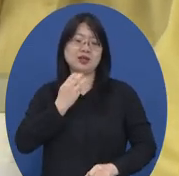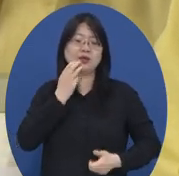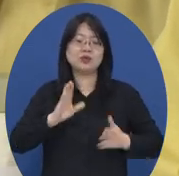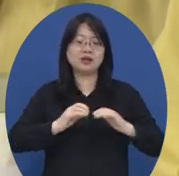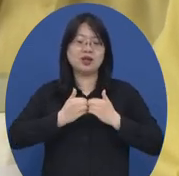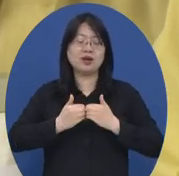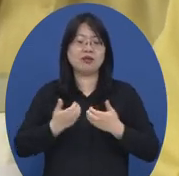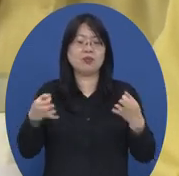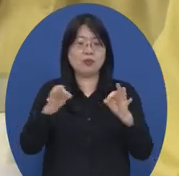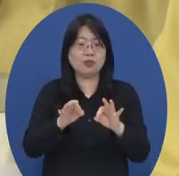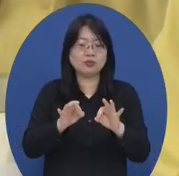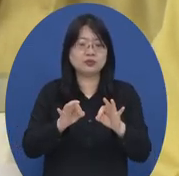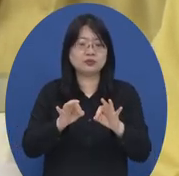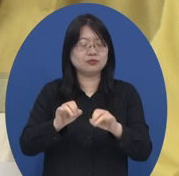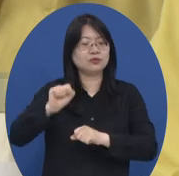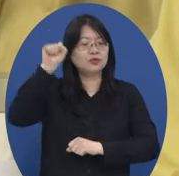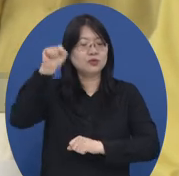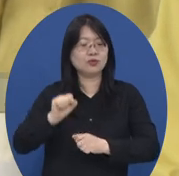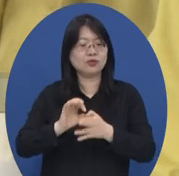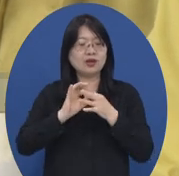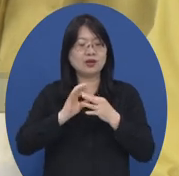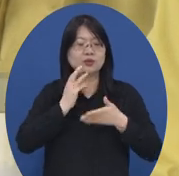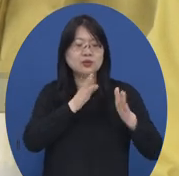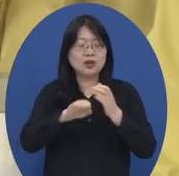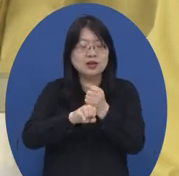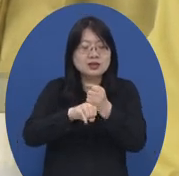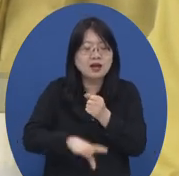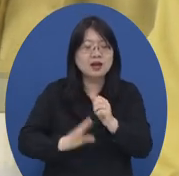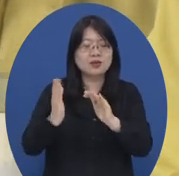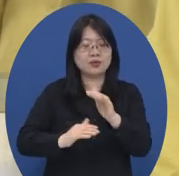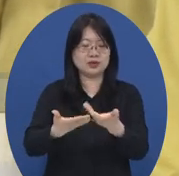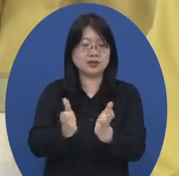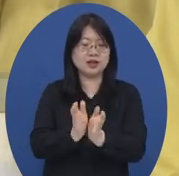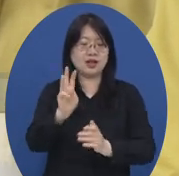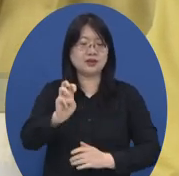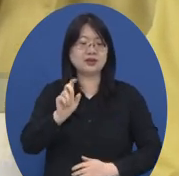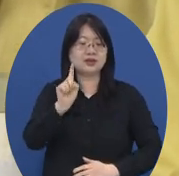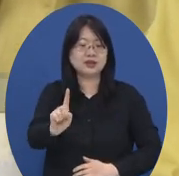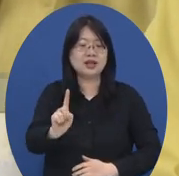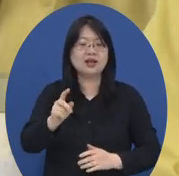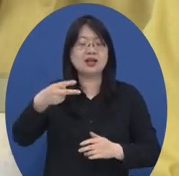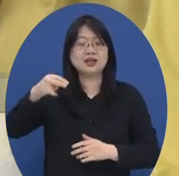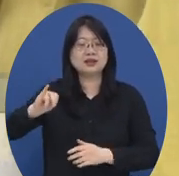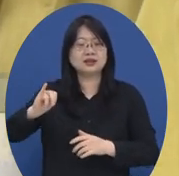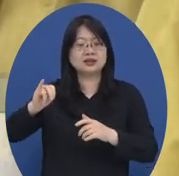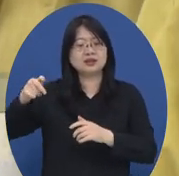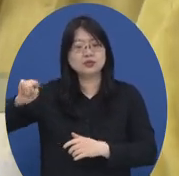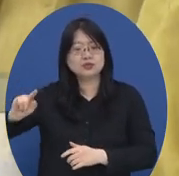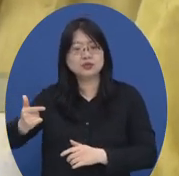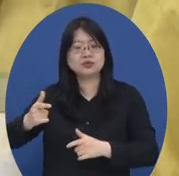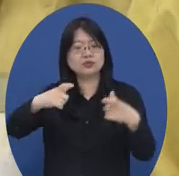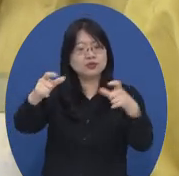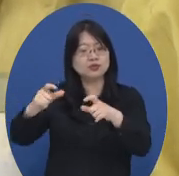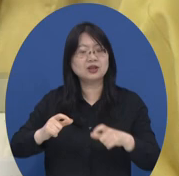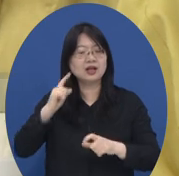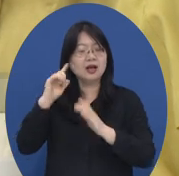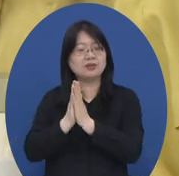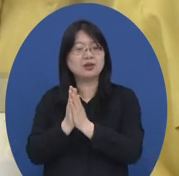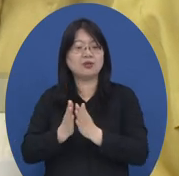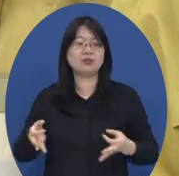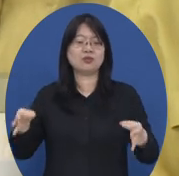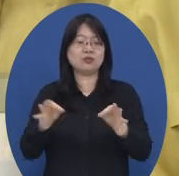되길 바랍니다. 또한 경기도의회의 모금운동을 통해 경기도 및 산하 공공기관 31개 시군